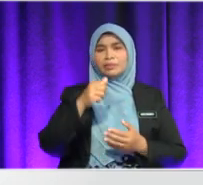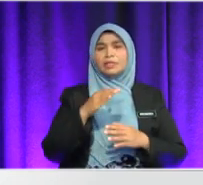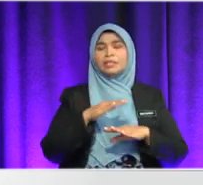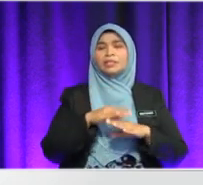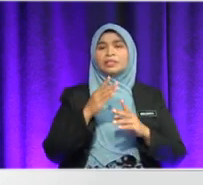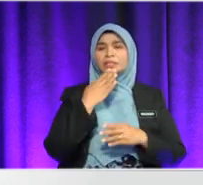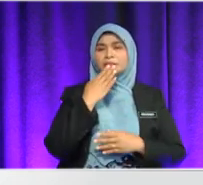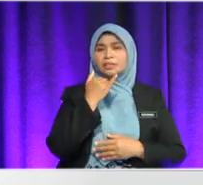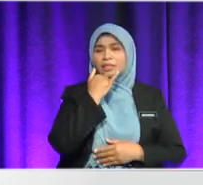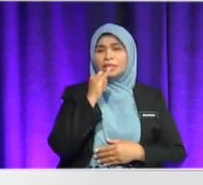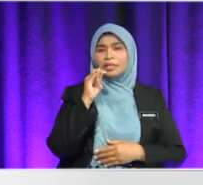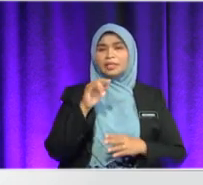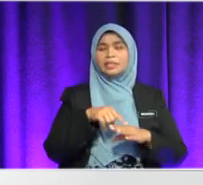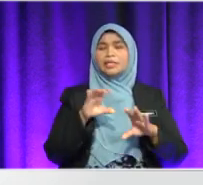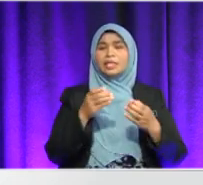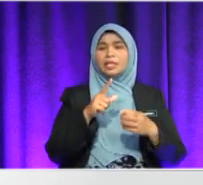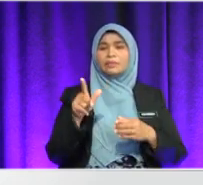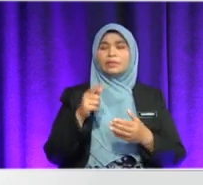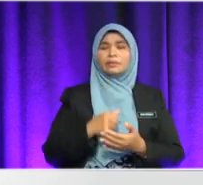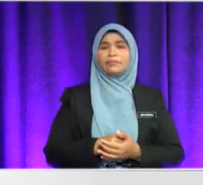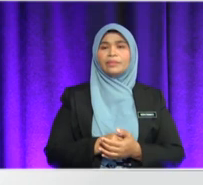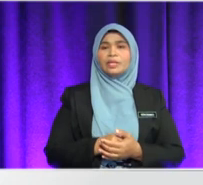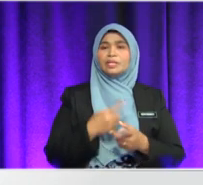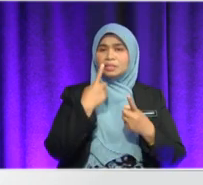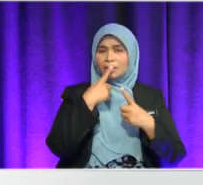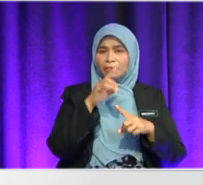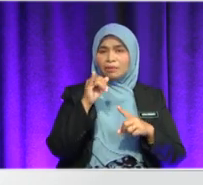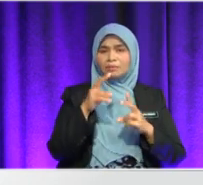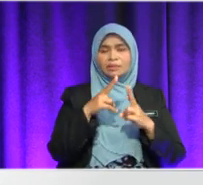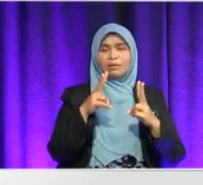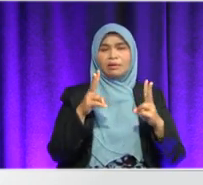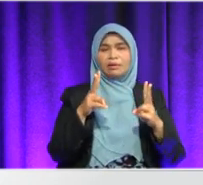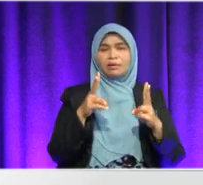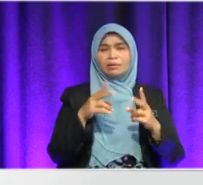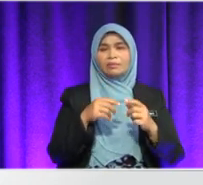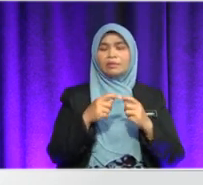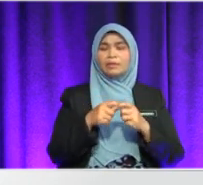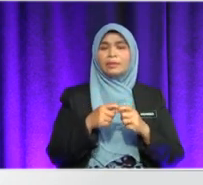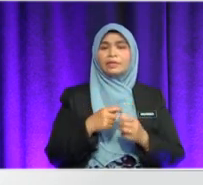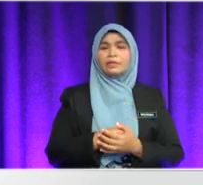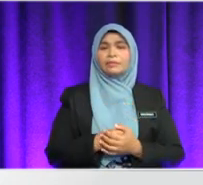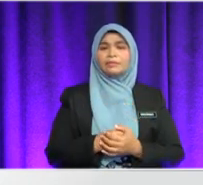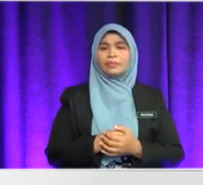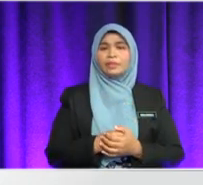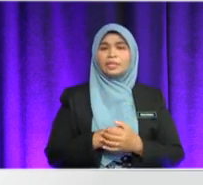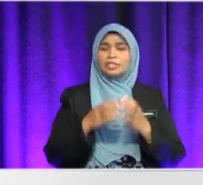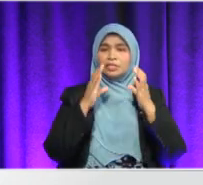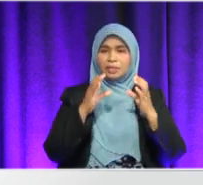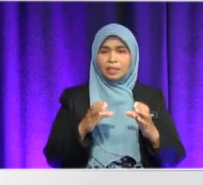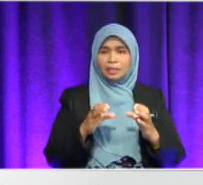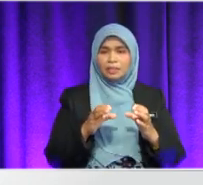Terima kasih Aliya jawabannya sangat-sangat tepat itu antara ataupun cara